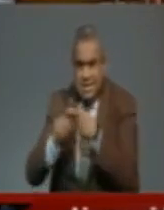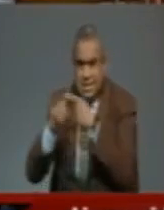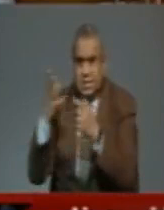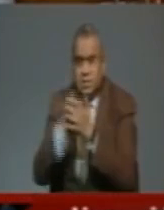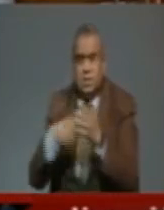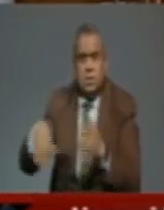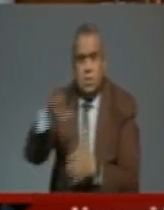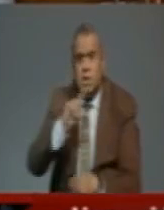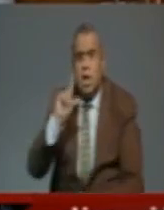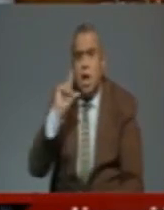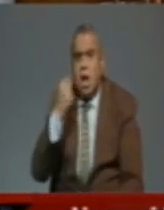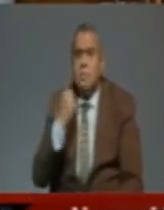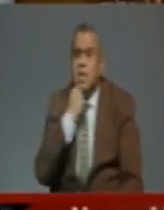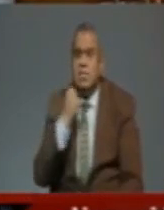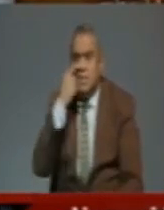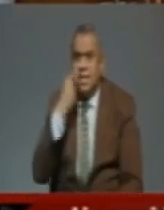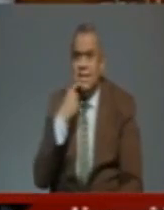15 مليون طن بضائع سنويا.